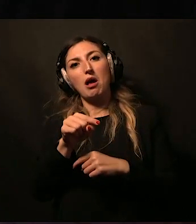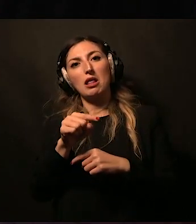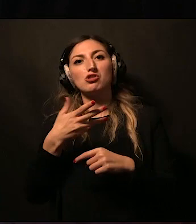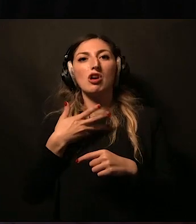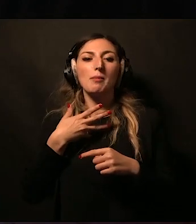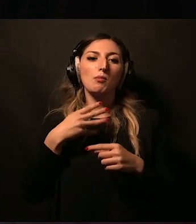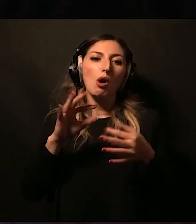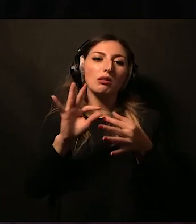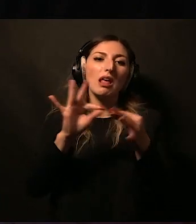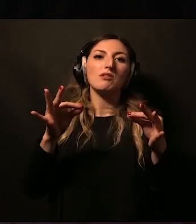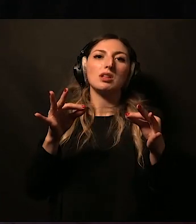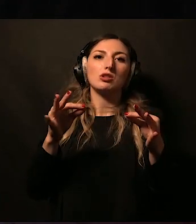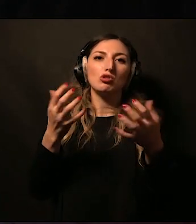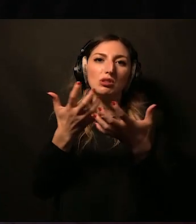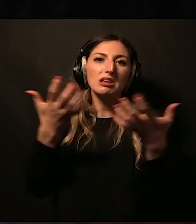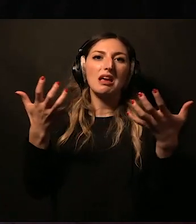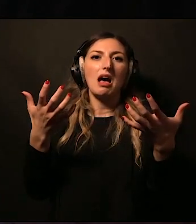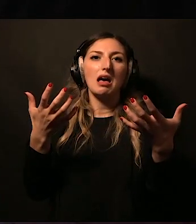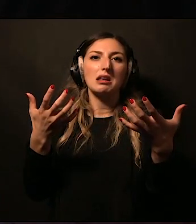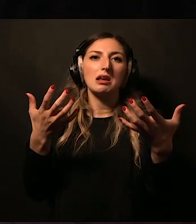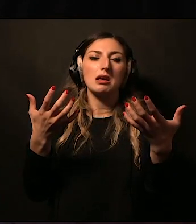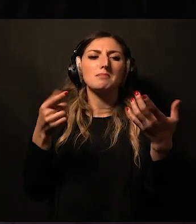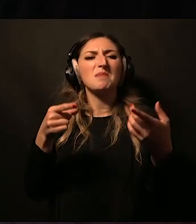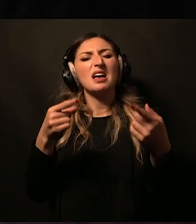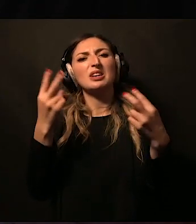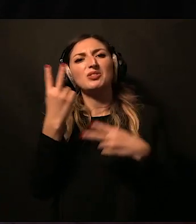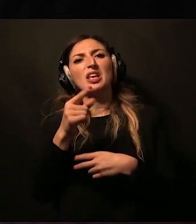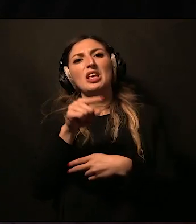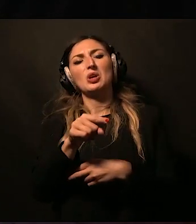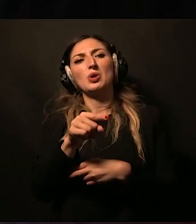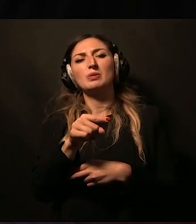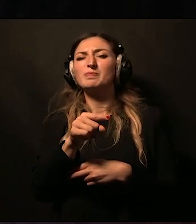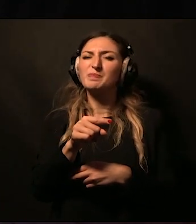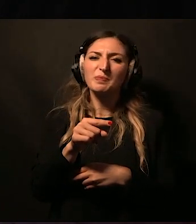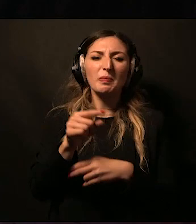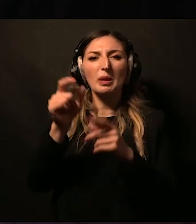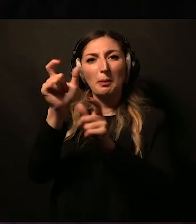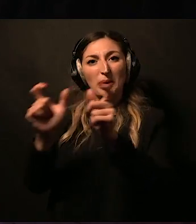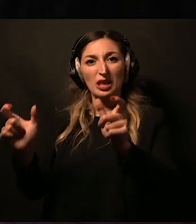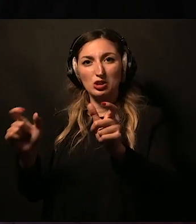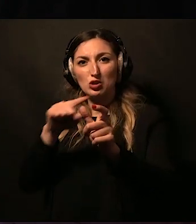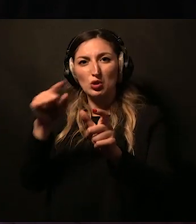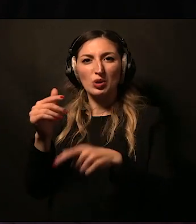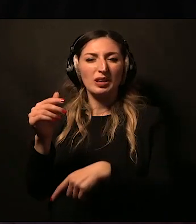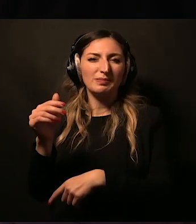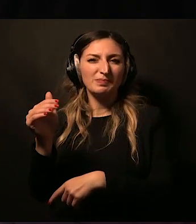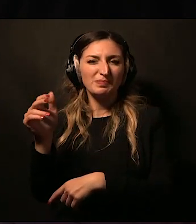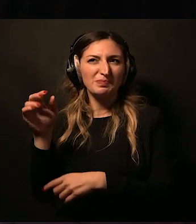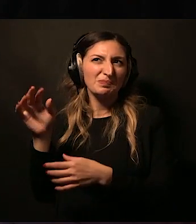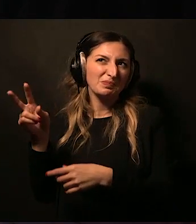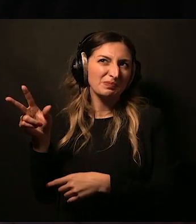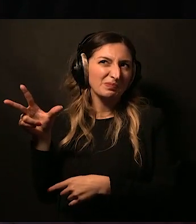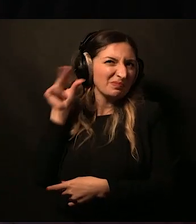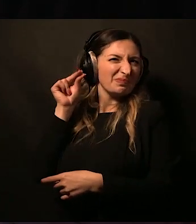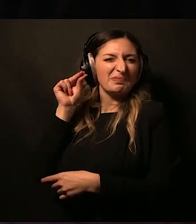precise e queste definizioni infastidiscono tantissimo le persone che le ascoltano